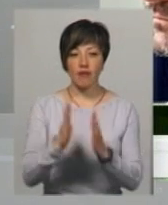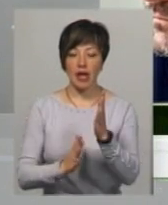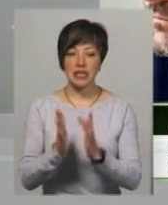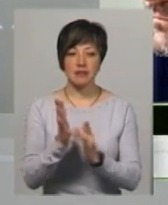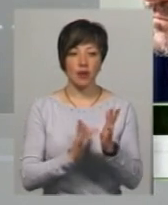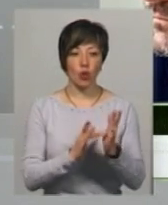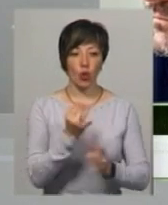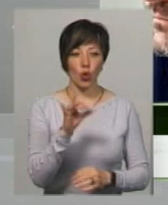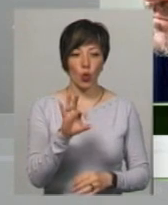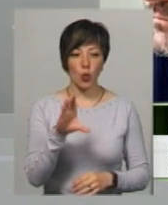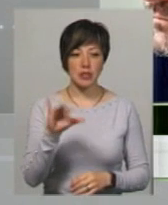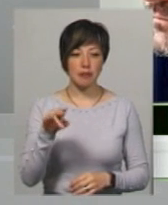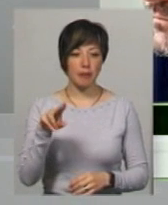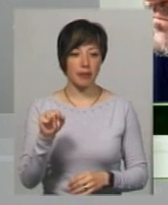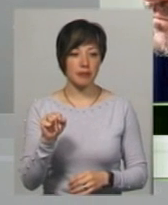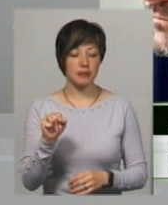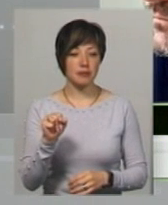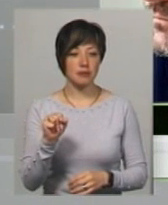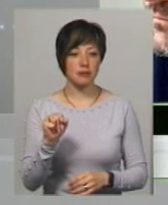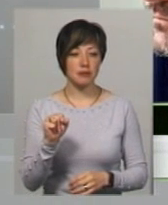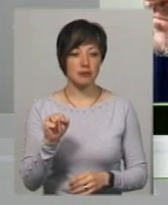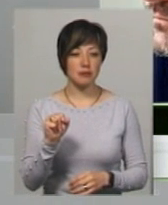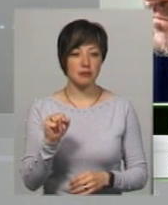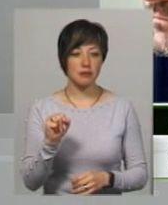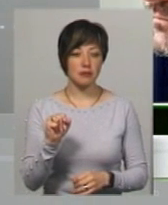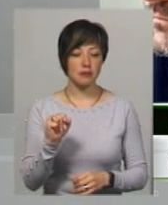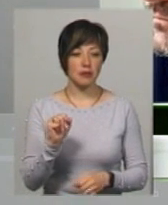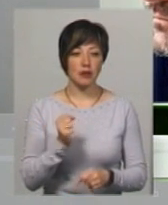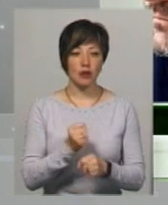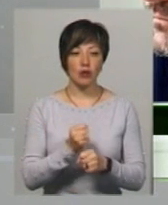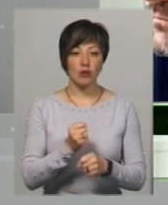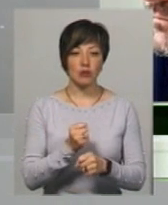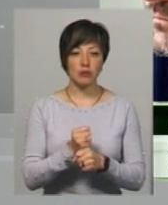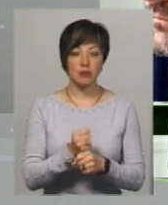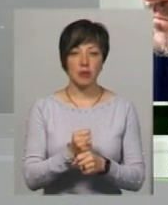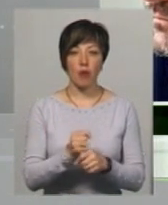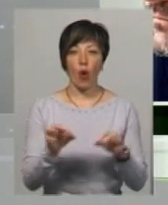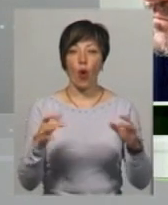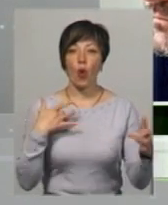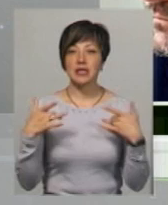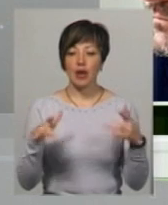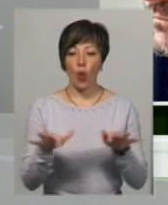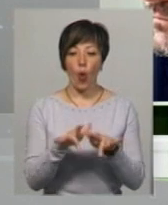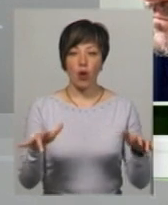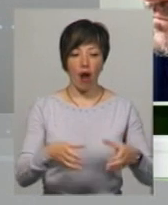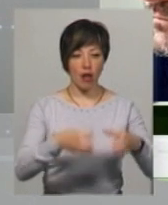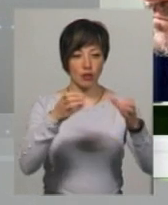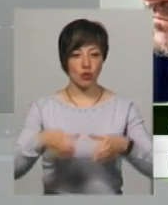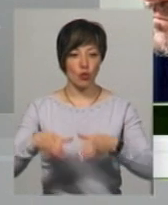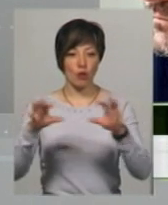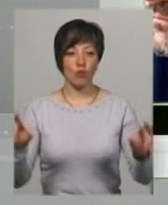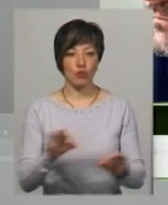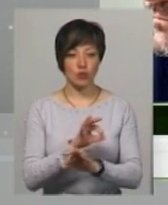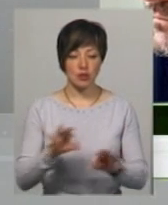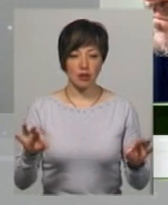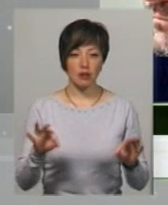для полуцінювачів, скажімо, духу. Духовної музики, ми робимо концерт органної музики, їде заслужена артистка України Наталя